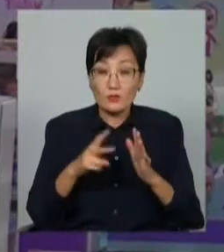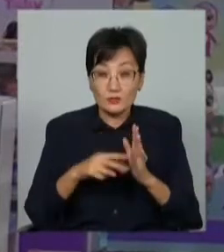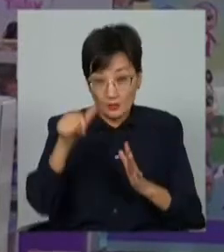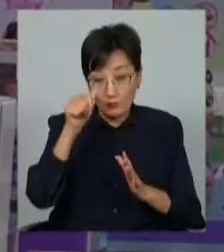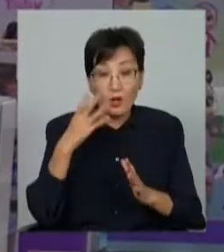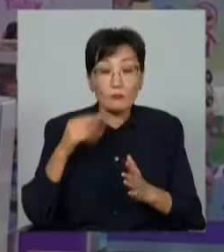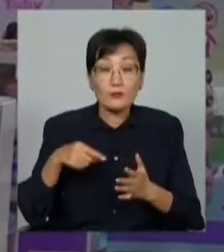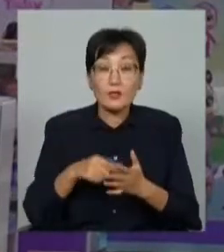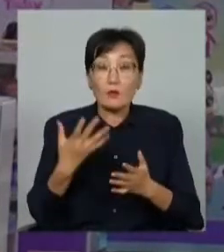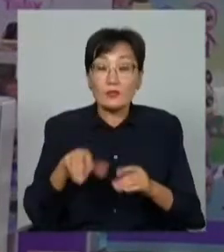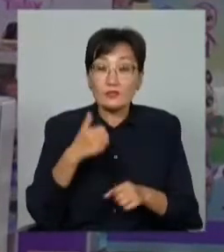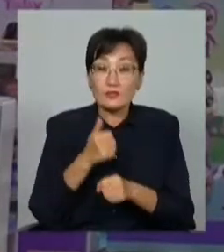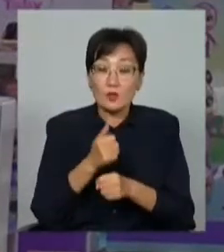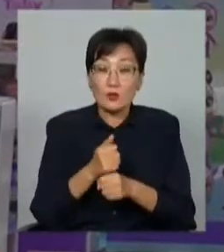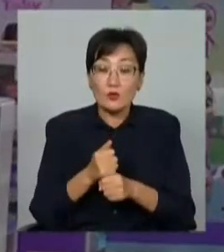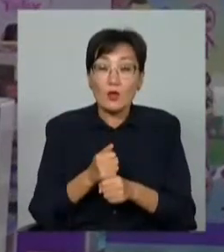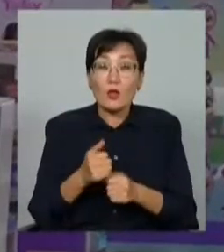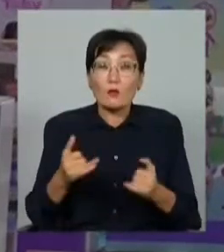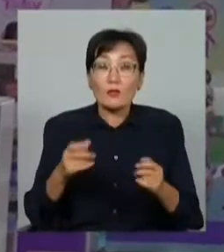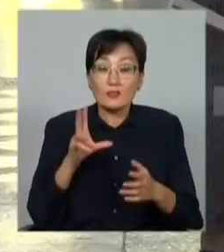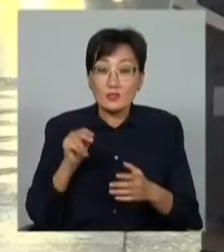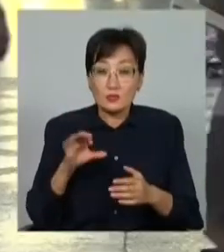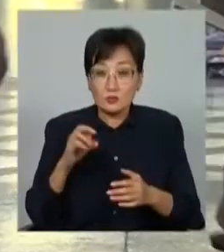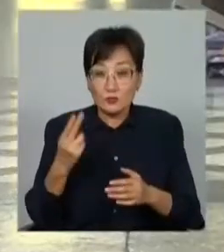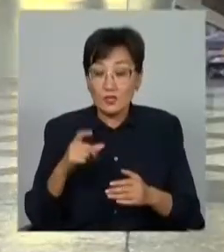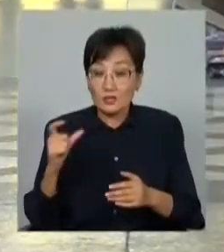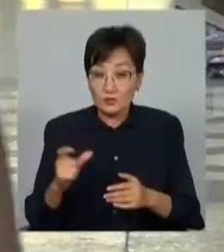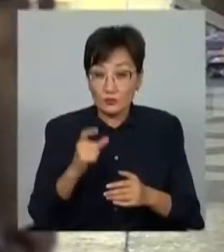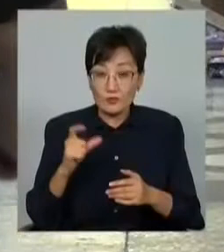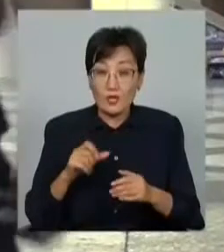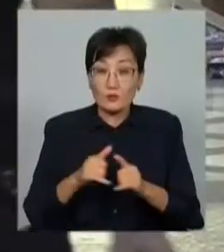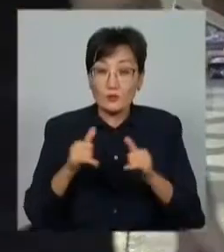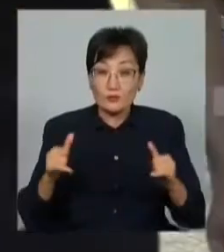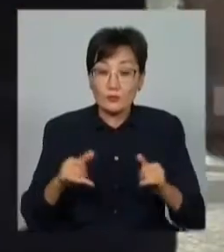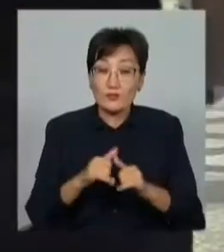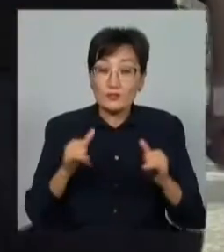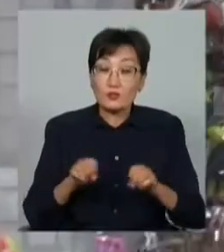Алматы қаласы 5 негізгі макрокөрсеткіш бойынша әлеуметтік экономикалық